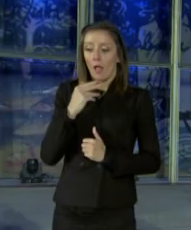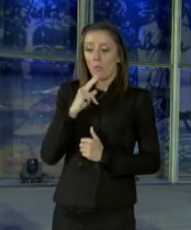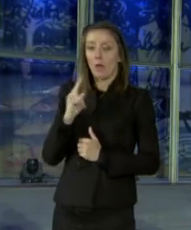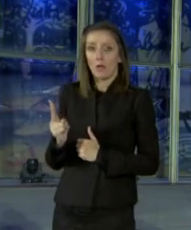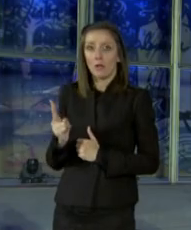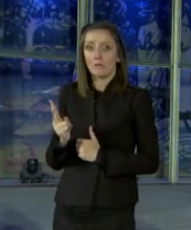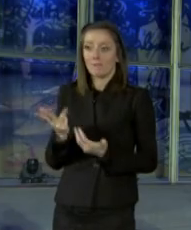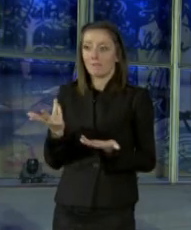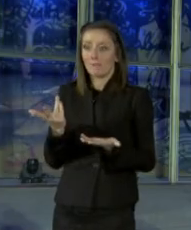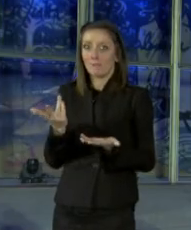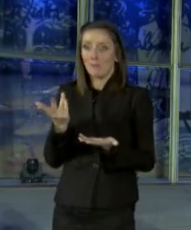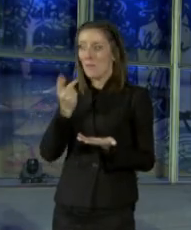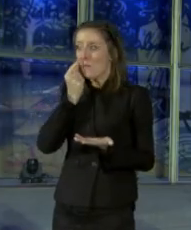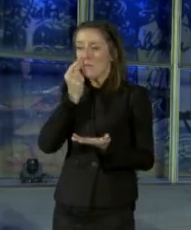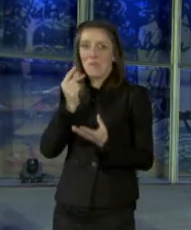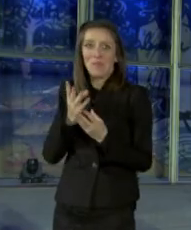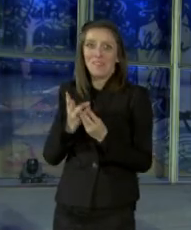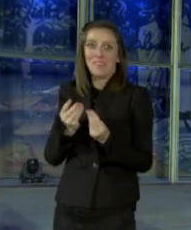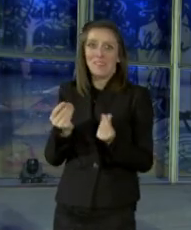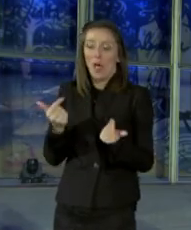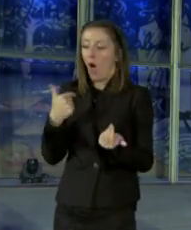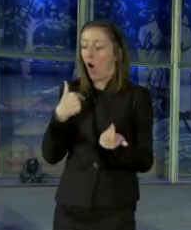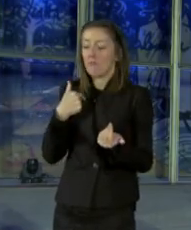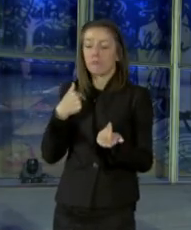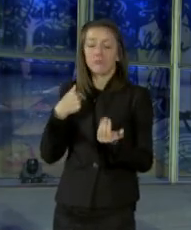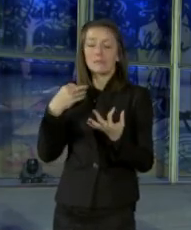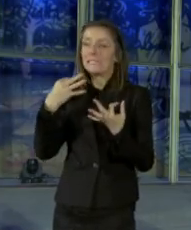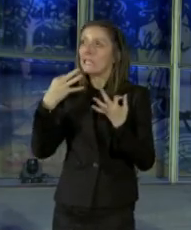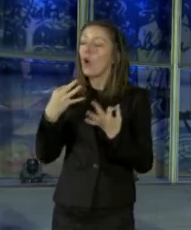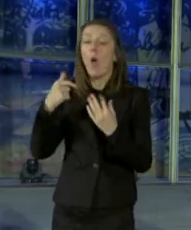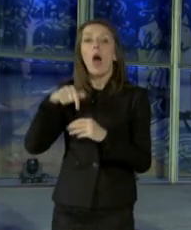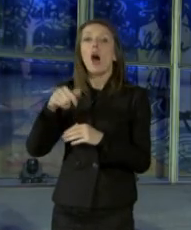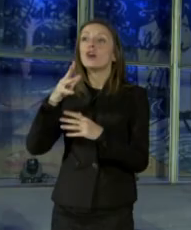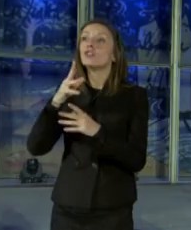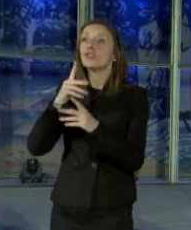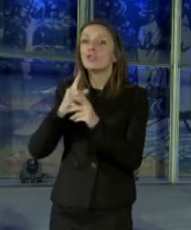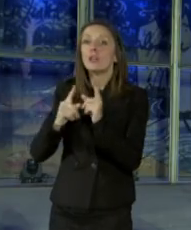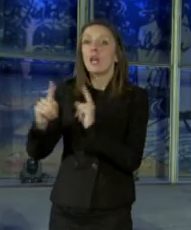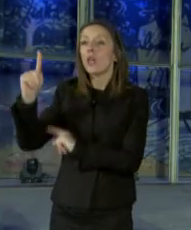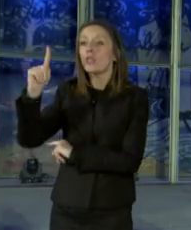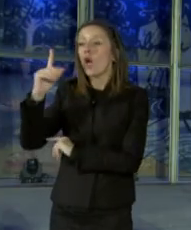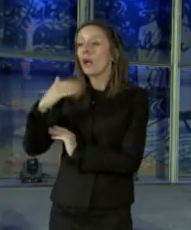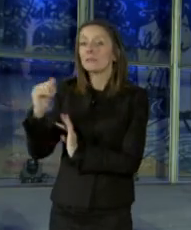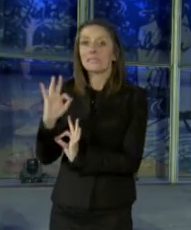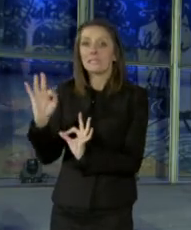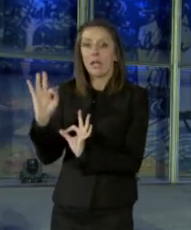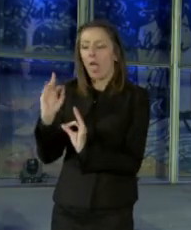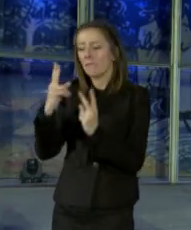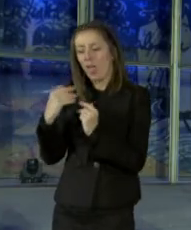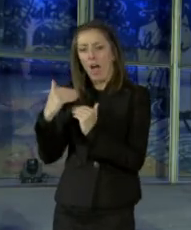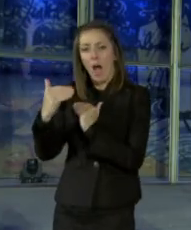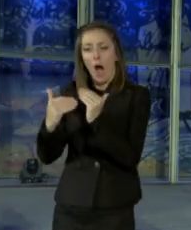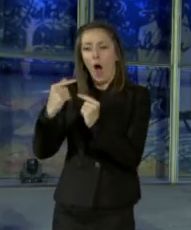padre spirituale io sono sicuro che il signore la farà ancora vivere a lungo ma